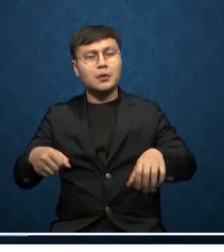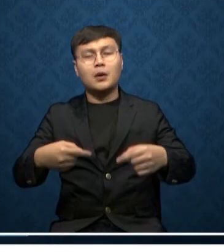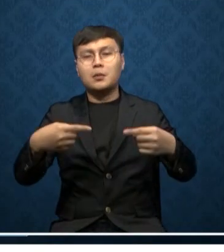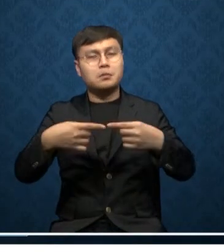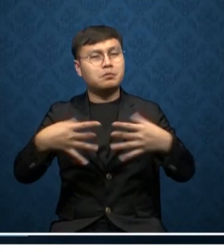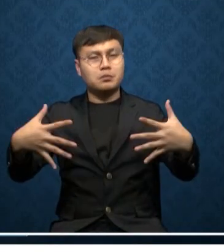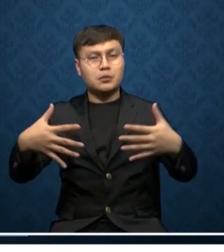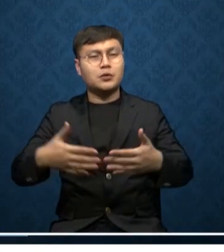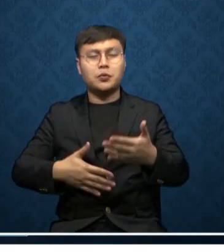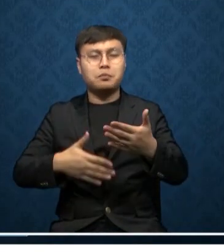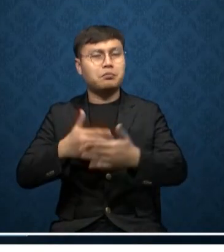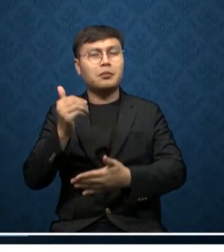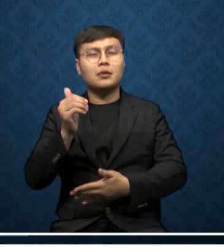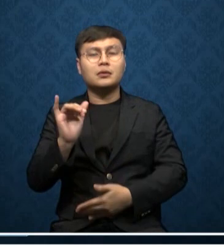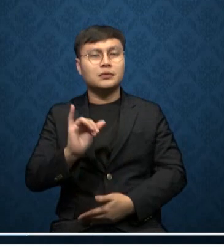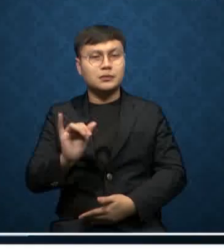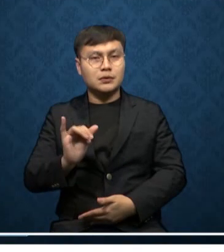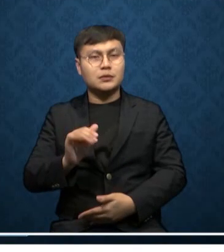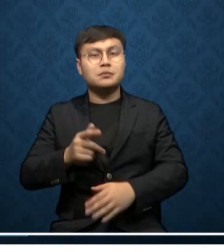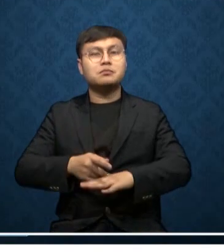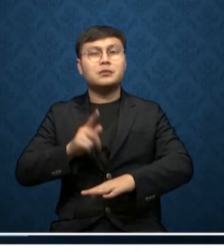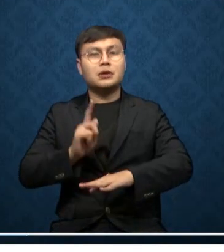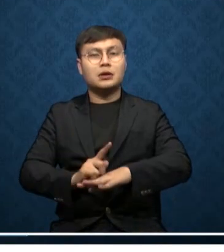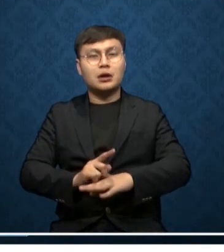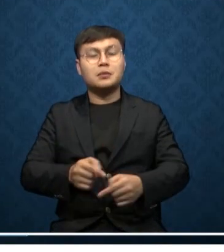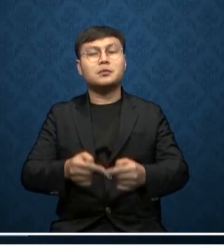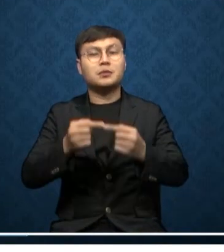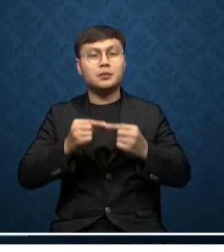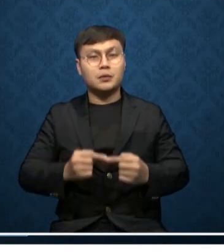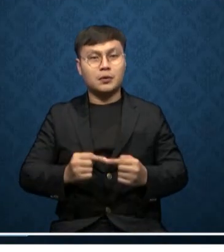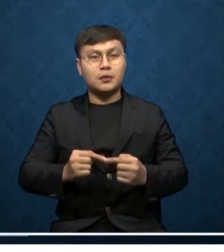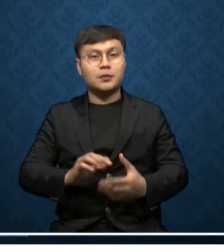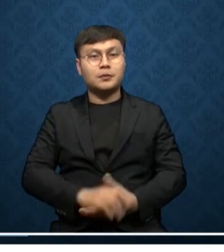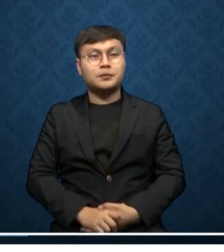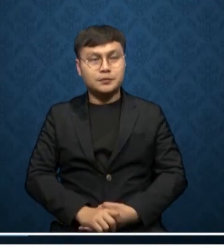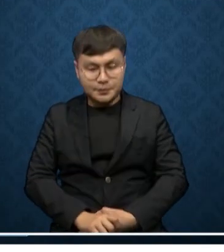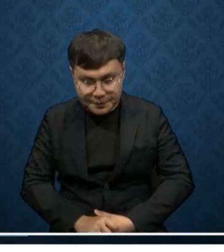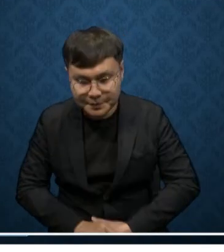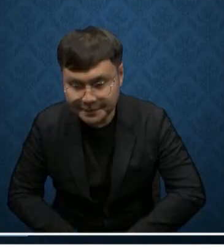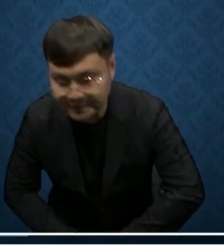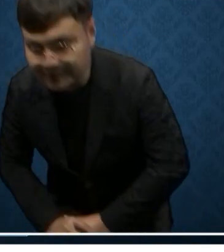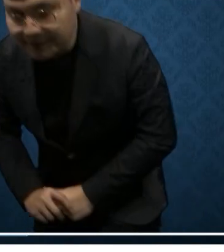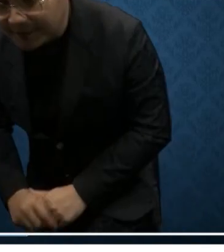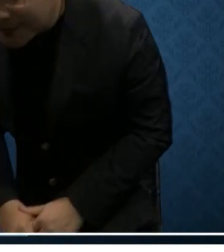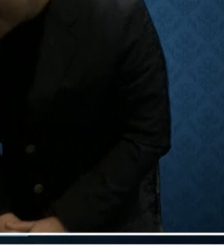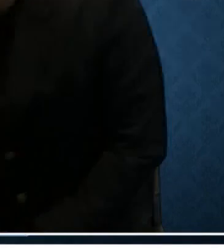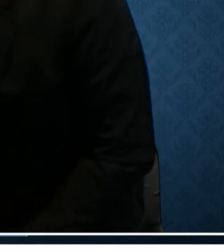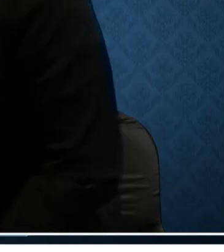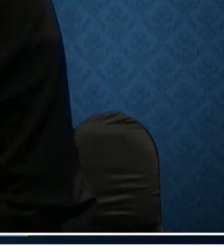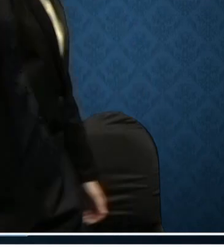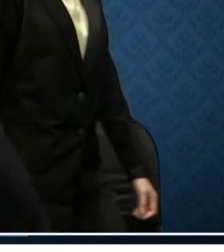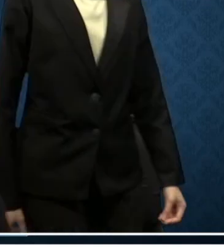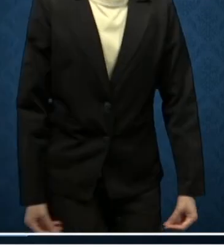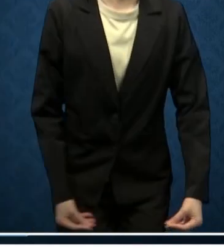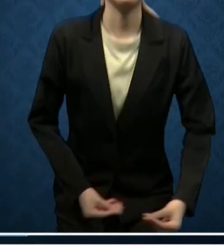นำไปสู่ความสำเร็จได้ท่านประธานครับผมขออนุญาตต่อเรื่องไปอีกนิดนึงครับเรื่องอีกกิจกรรมนึงคือตลาดเครือข่ายนะครับตรงนี้ยังยังเป็น